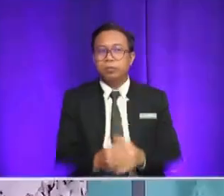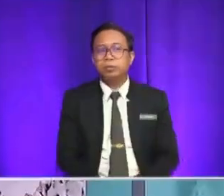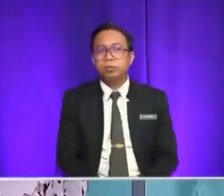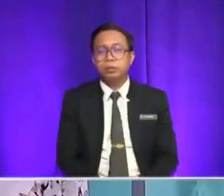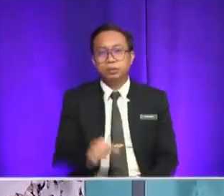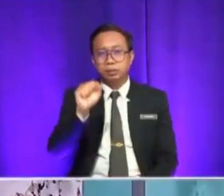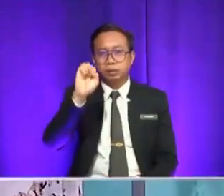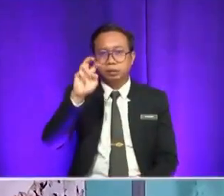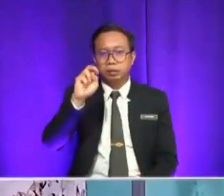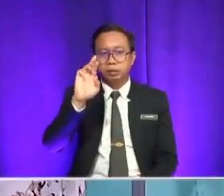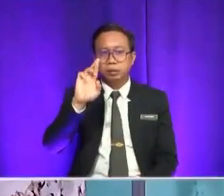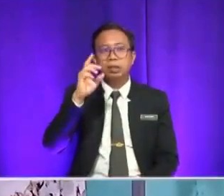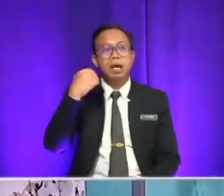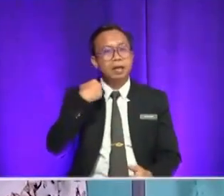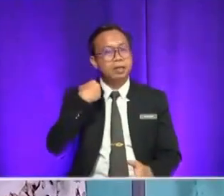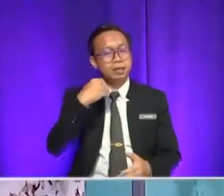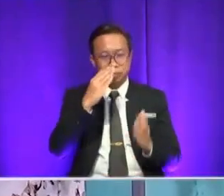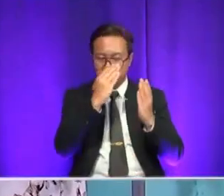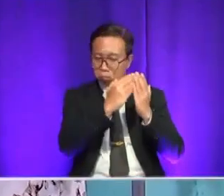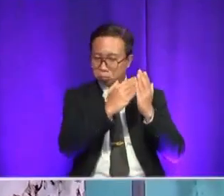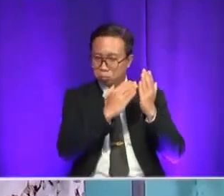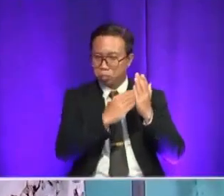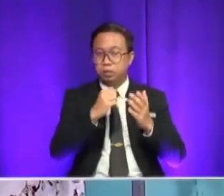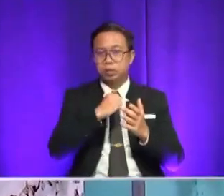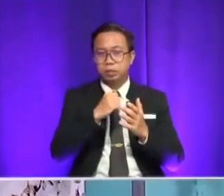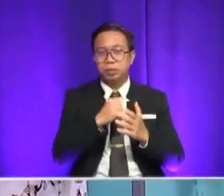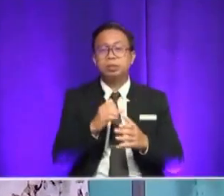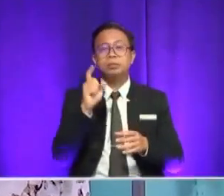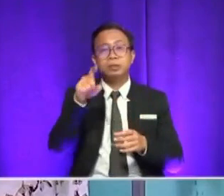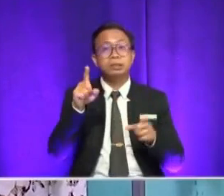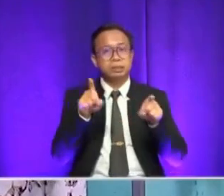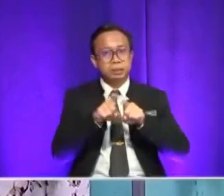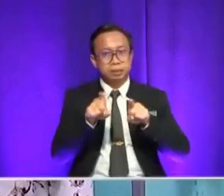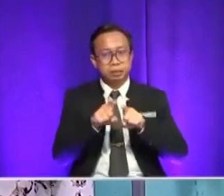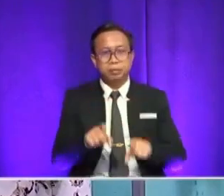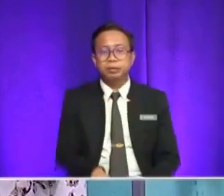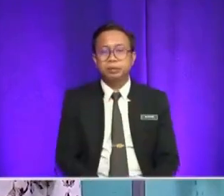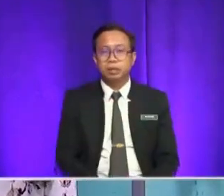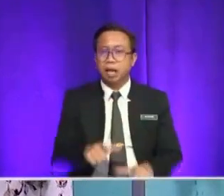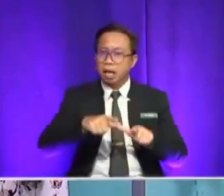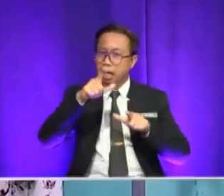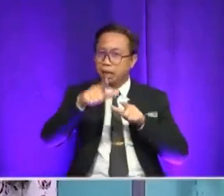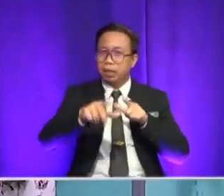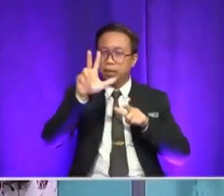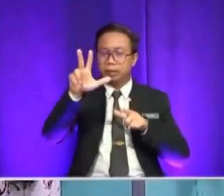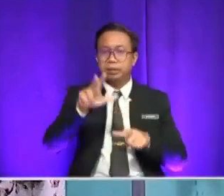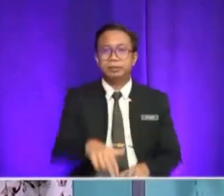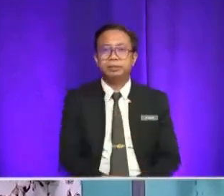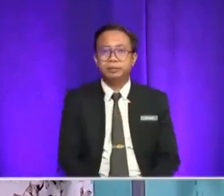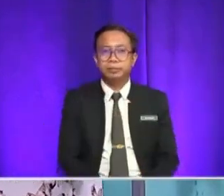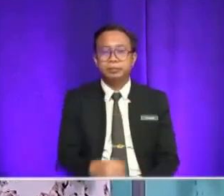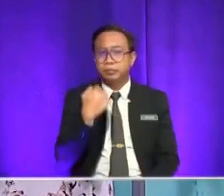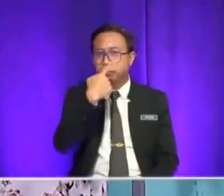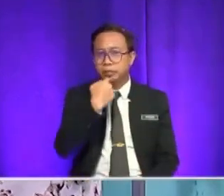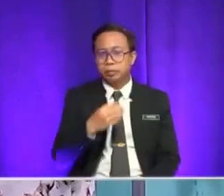itu sendiri dia ada spek dia sendiri. Okey, jadi kita kena pastikan yang samalah. Okey. langkah yang ketiga. Okey, siapa